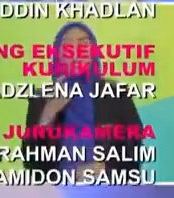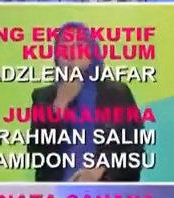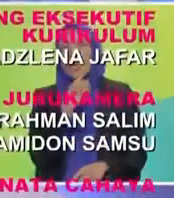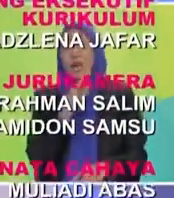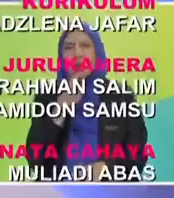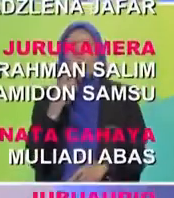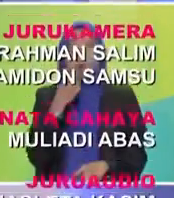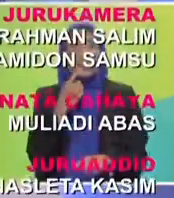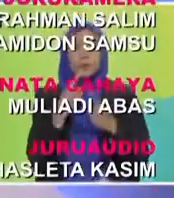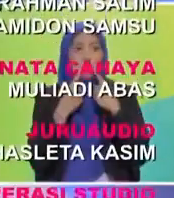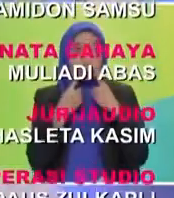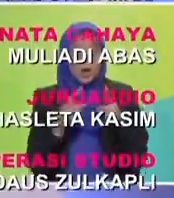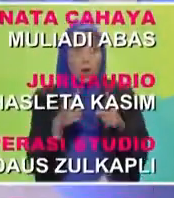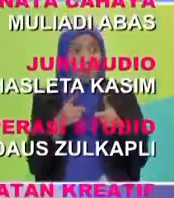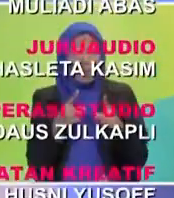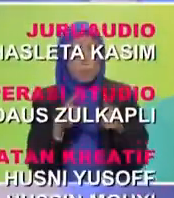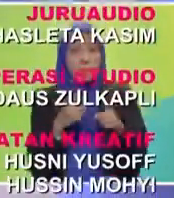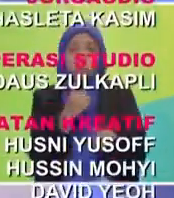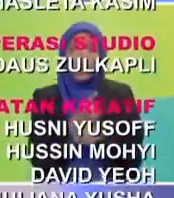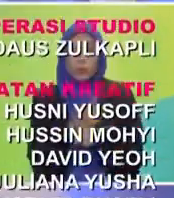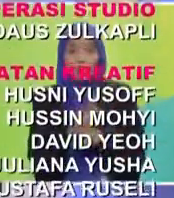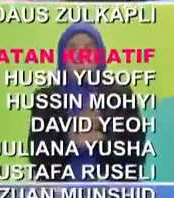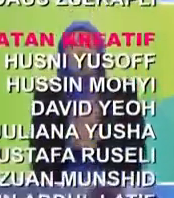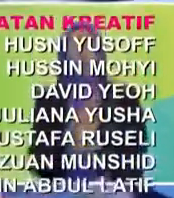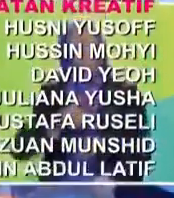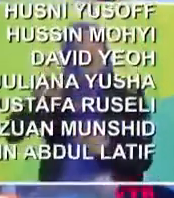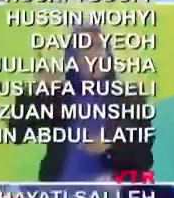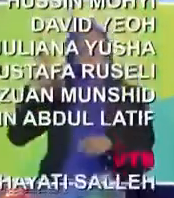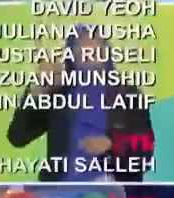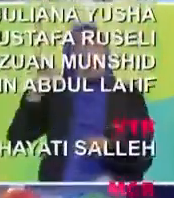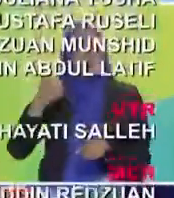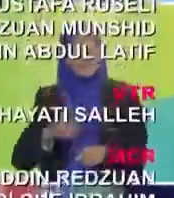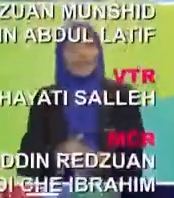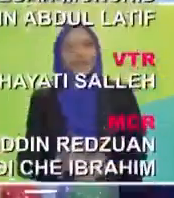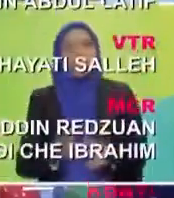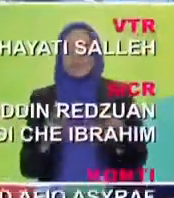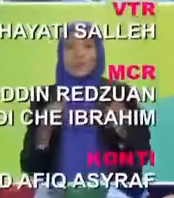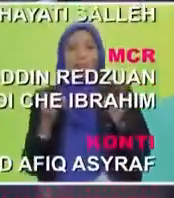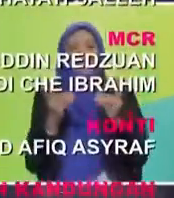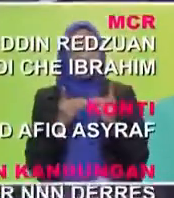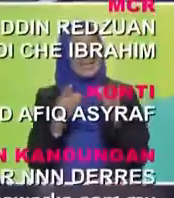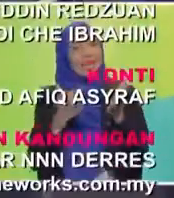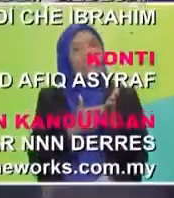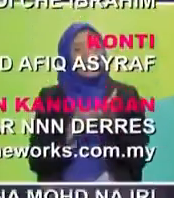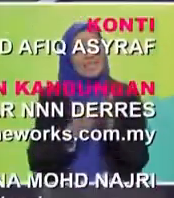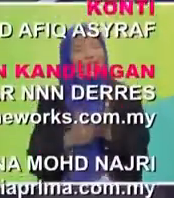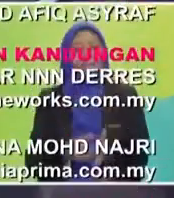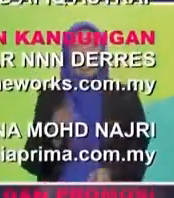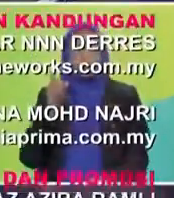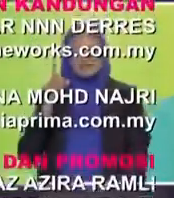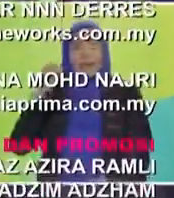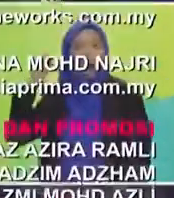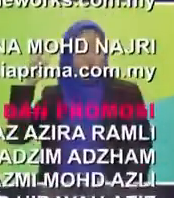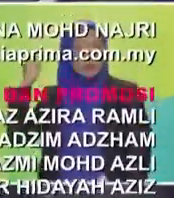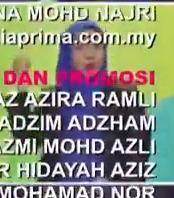memberikan jawapan, dia dapat 1 mata. Baik. Baiklah, kita akan jumpa lagi semua. Terima kasih. Okay. Jom kita awesome. Okey. 1